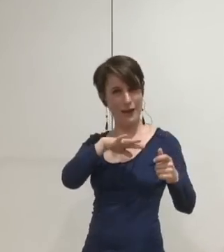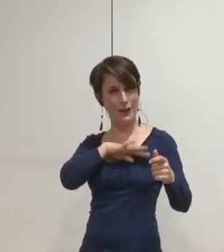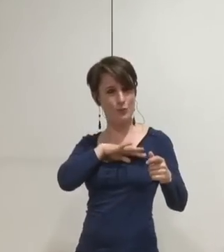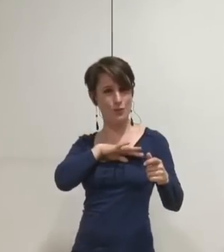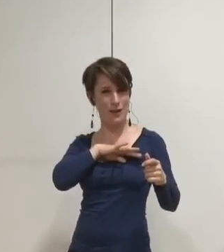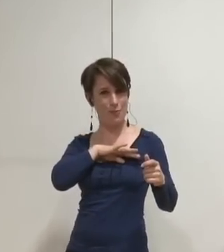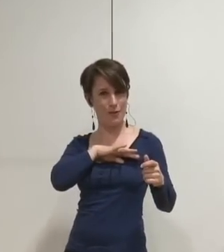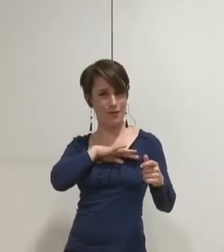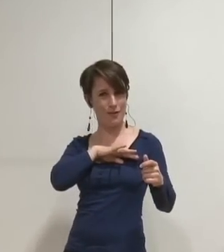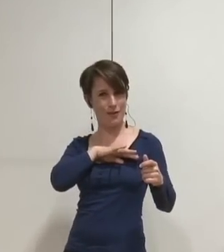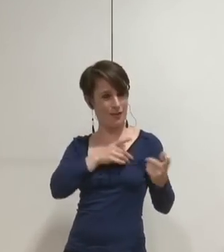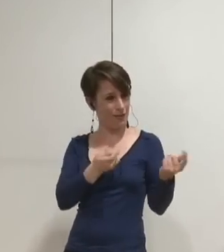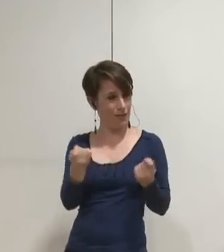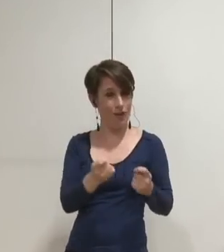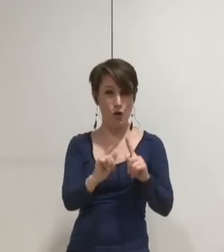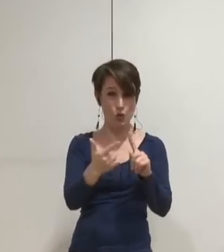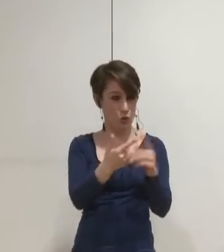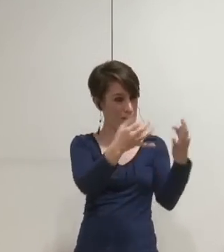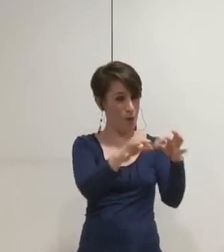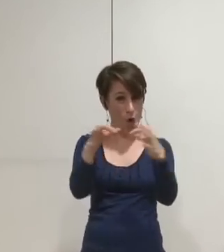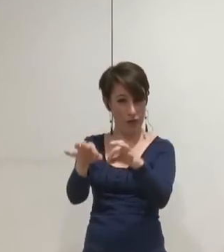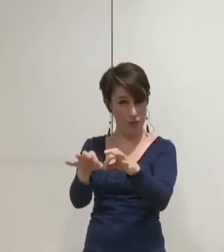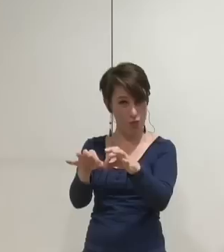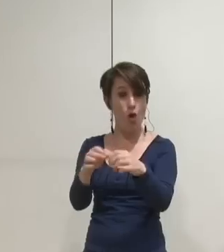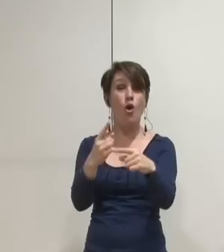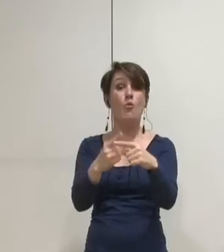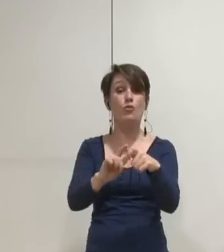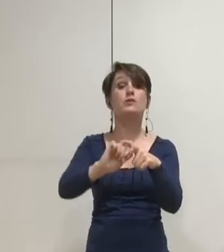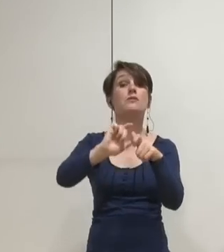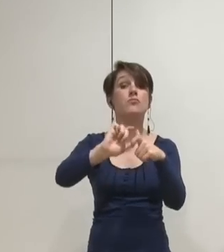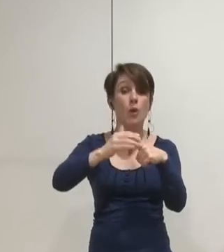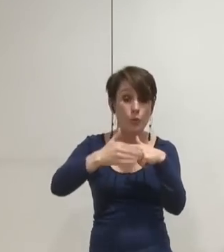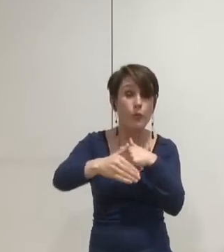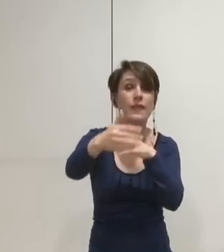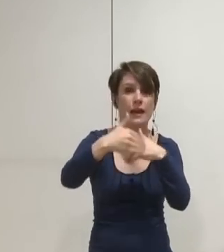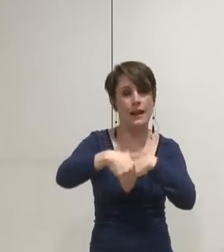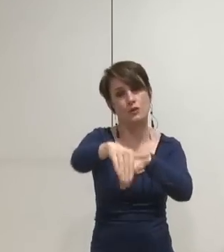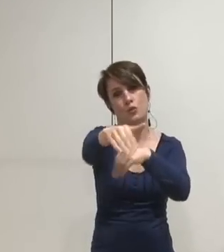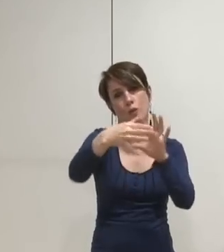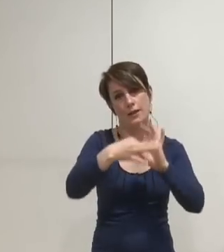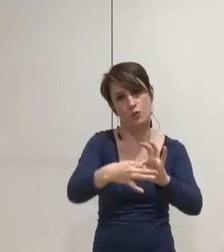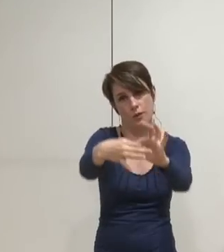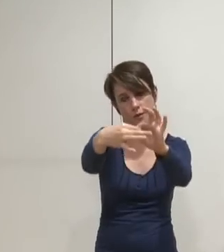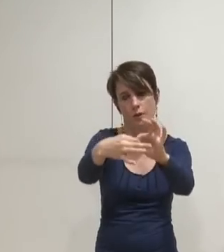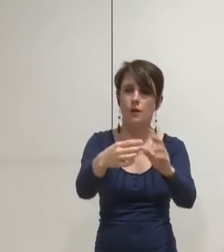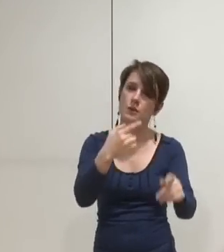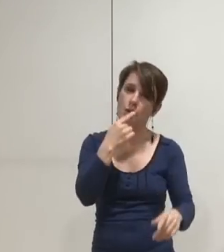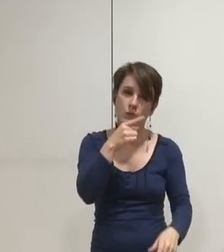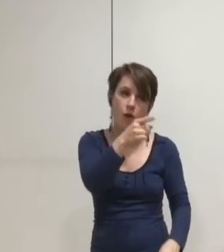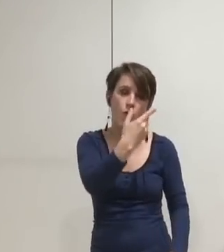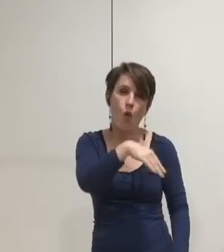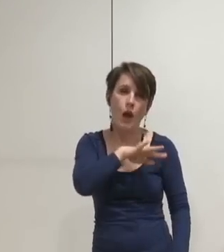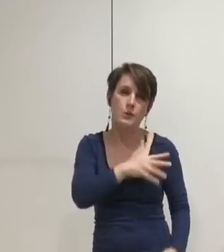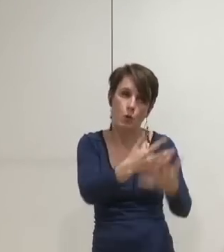et la suite donc vous avez vraiment une grande responsabilité il faut pas simplement toujours nous la renvoyer